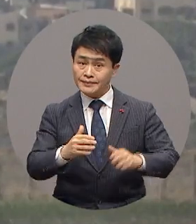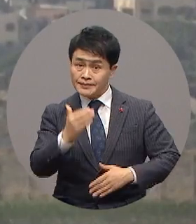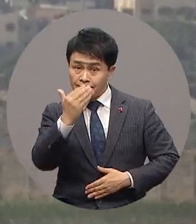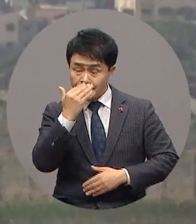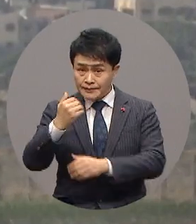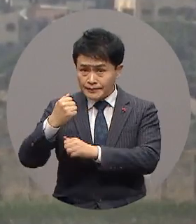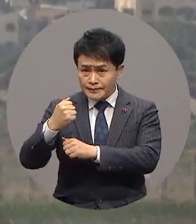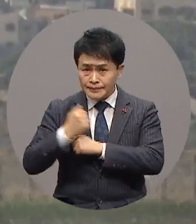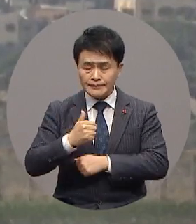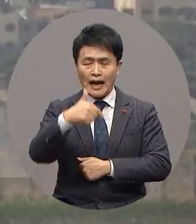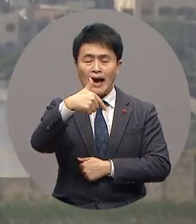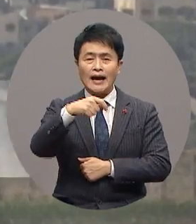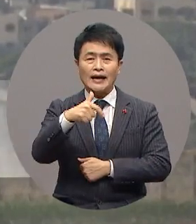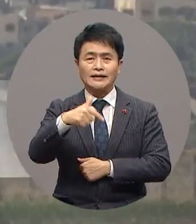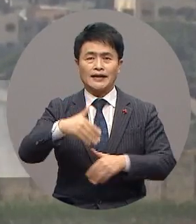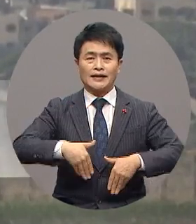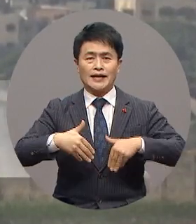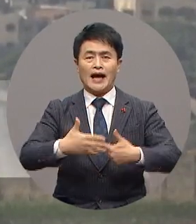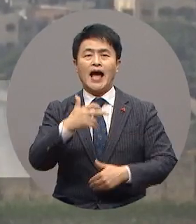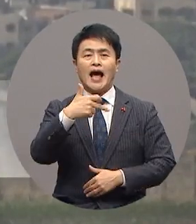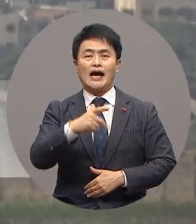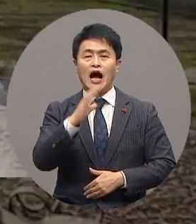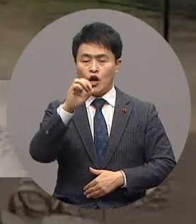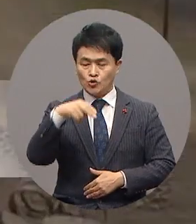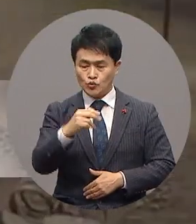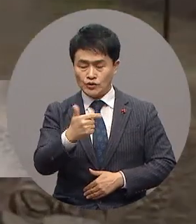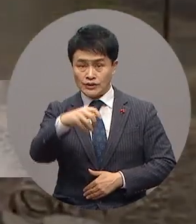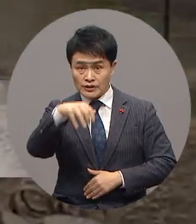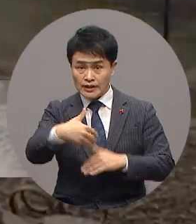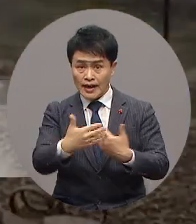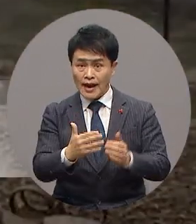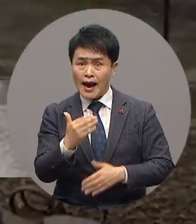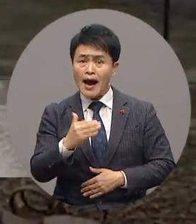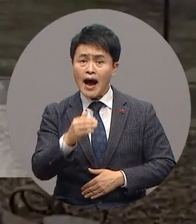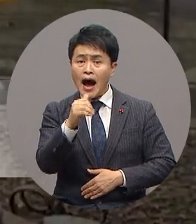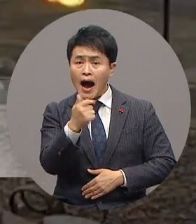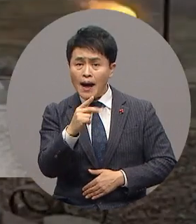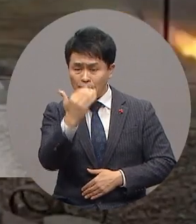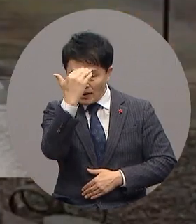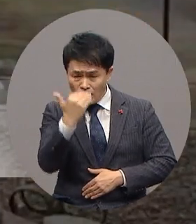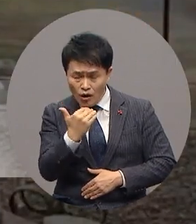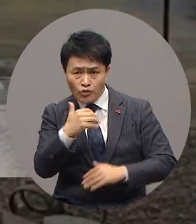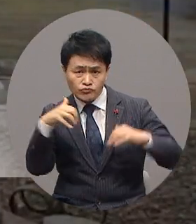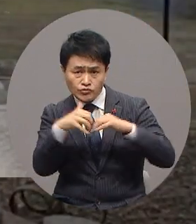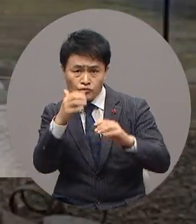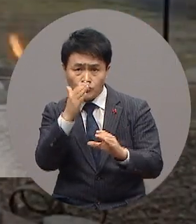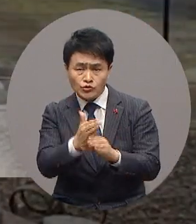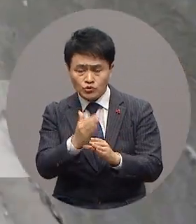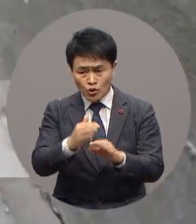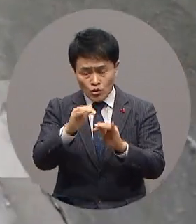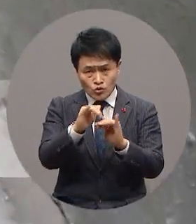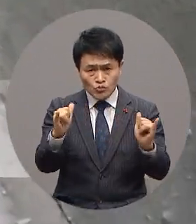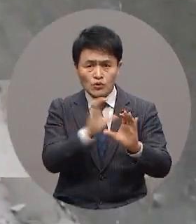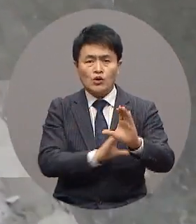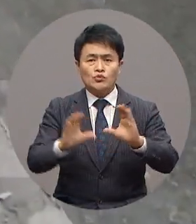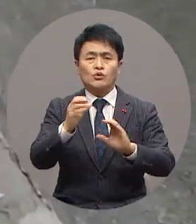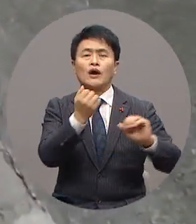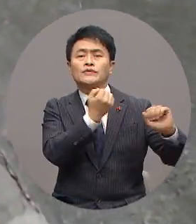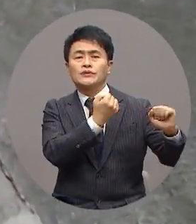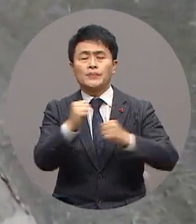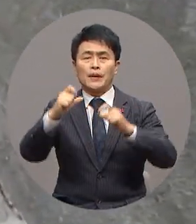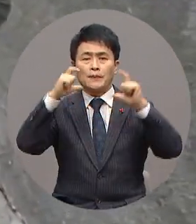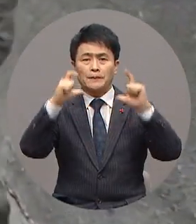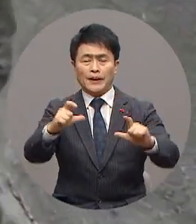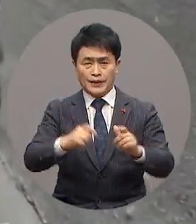이스라엘 군이 가자지구 남부 도시인 칸 유니스에서 하마스와 전투를 진행 중이며 주민들에게 추가로 대피령을